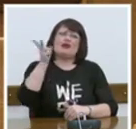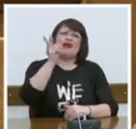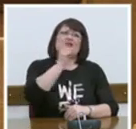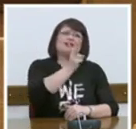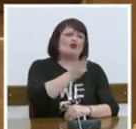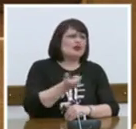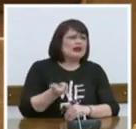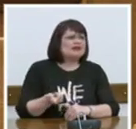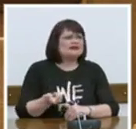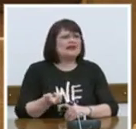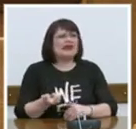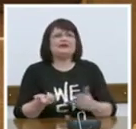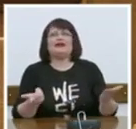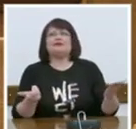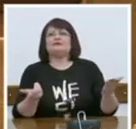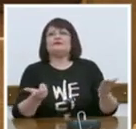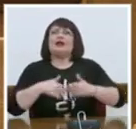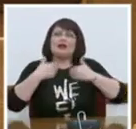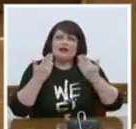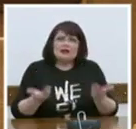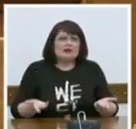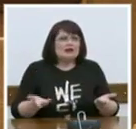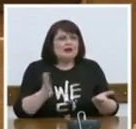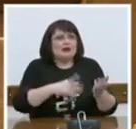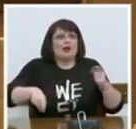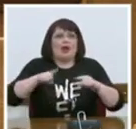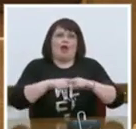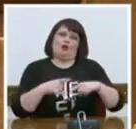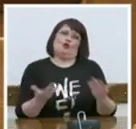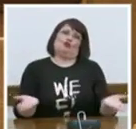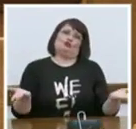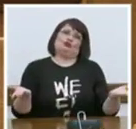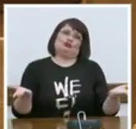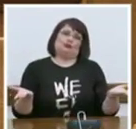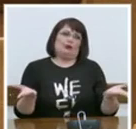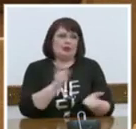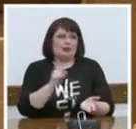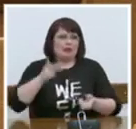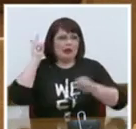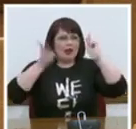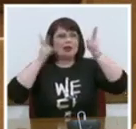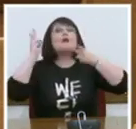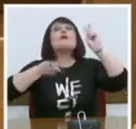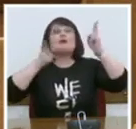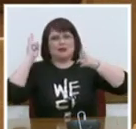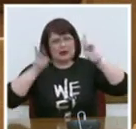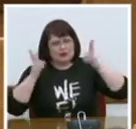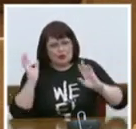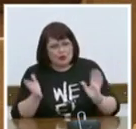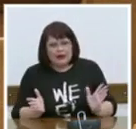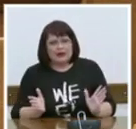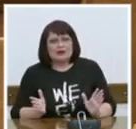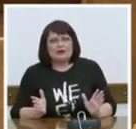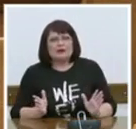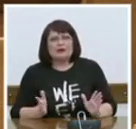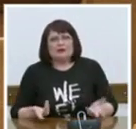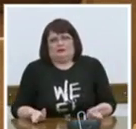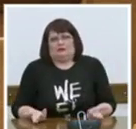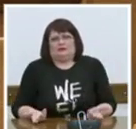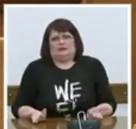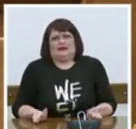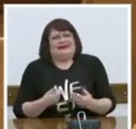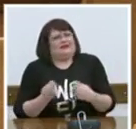και φιλόξενος ελληνικός λαός για το ότι του έχει ανατεθεί βάρος πολύ μεγαλύτερο από